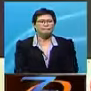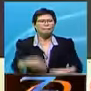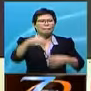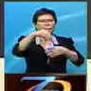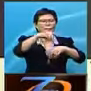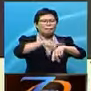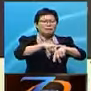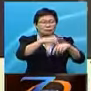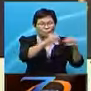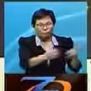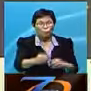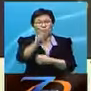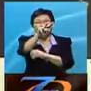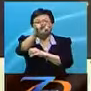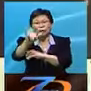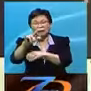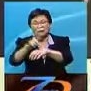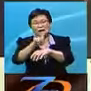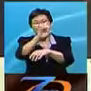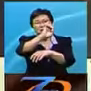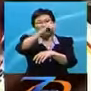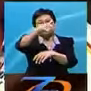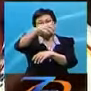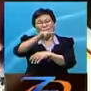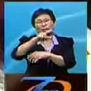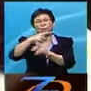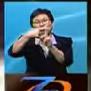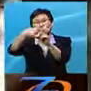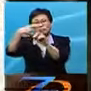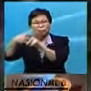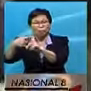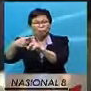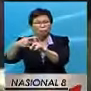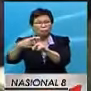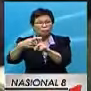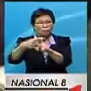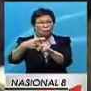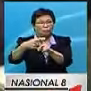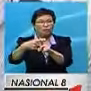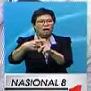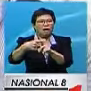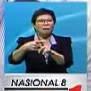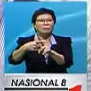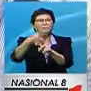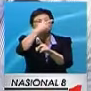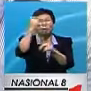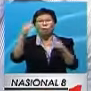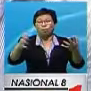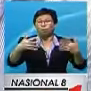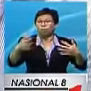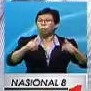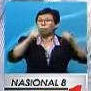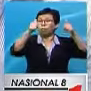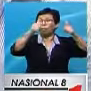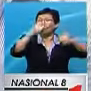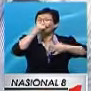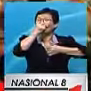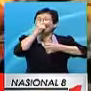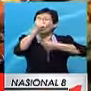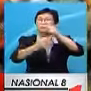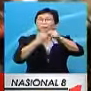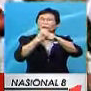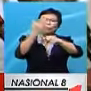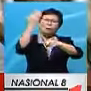Memasuki usia penganjuran ke-26 di Sepang, Razlan optimis satu keputusan positif akan terhasil berdasarkan sambutan luar biasa peminat tahun